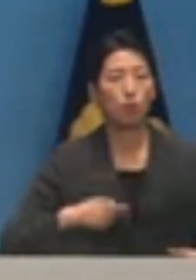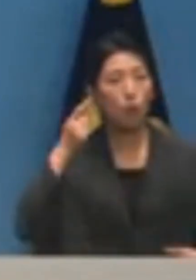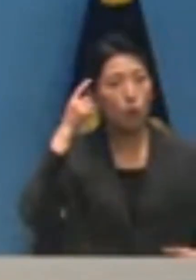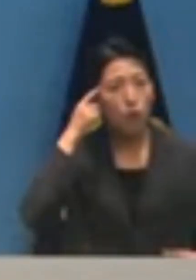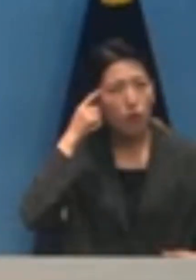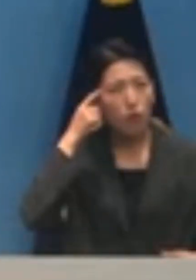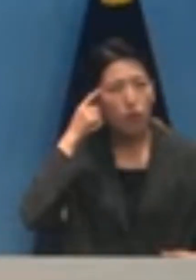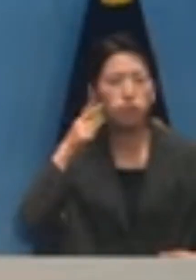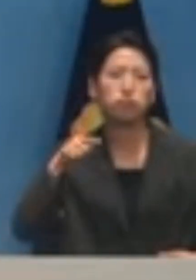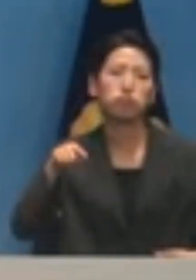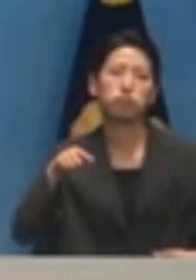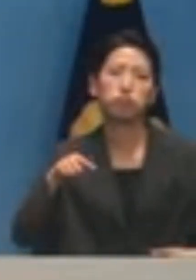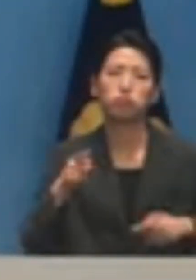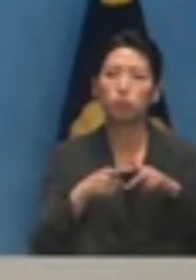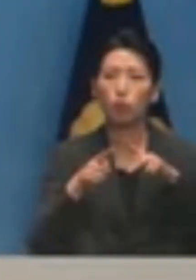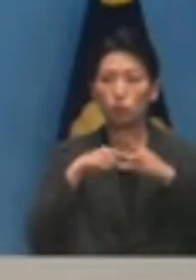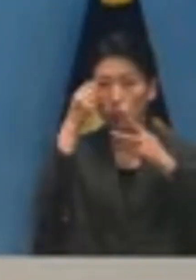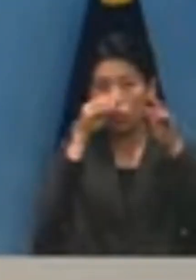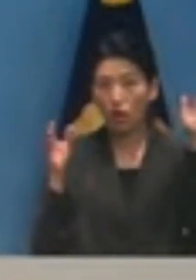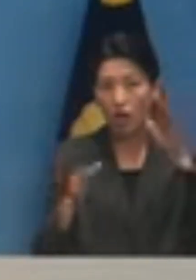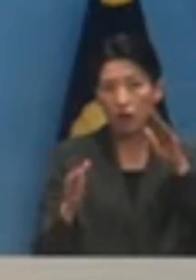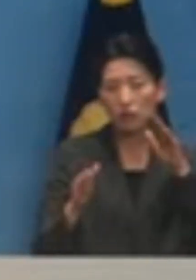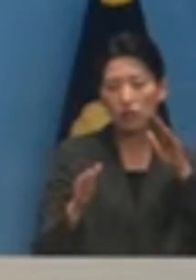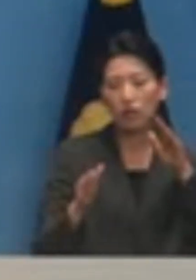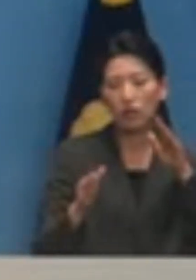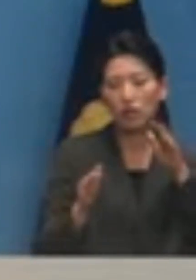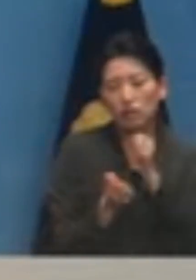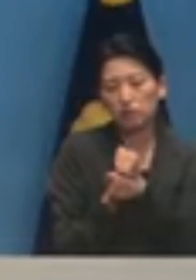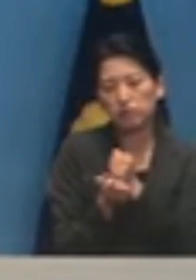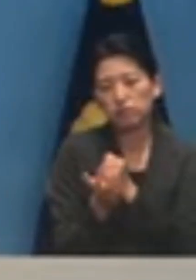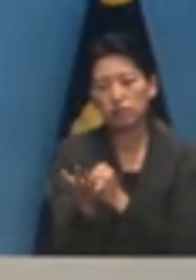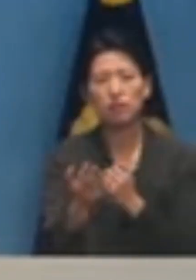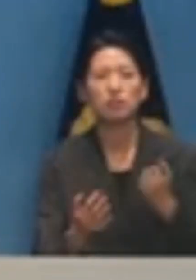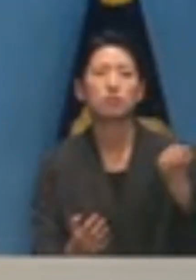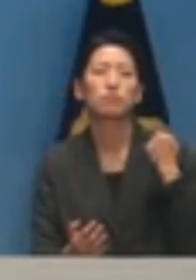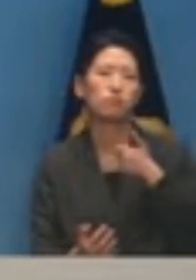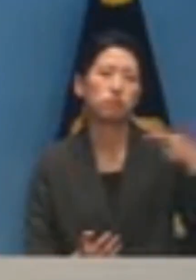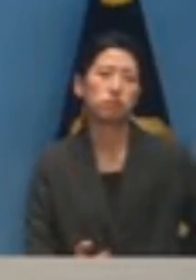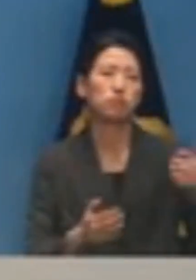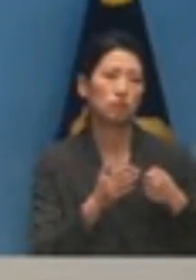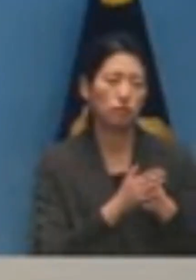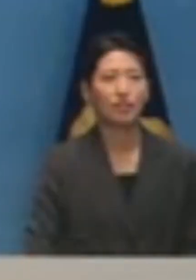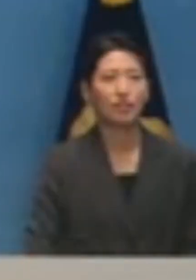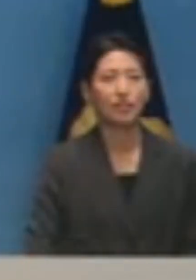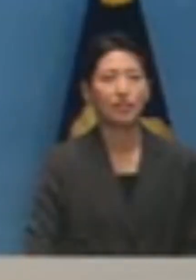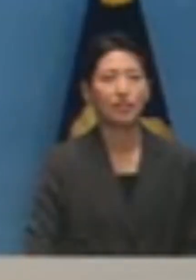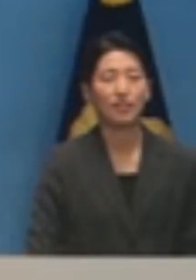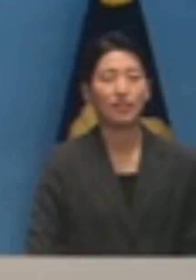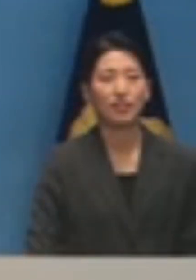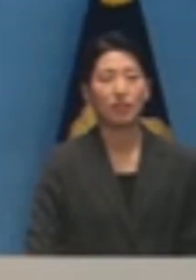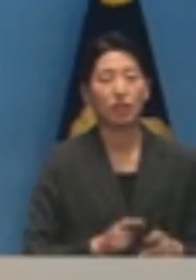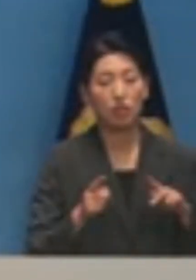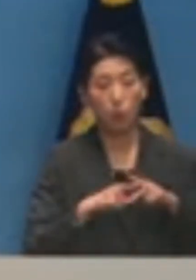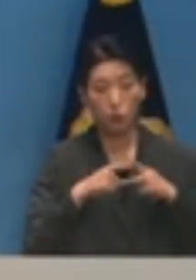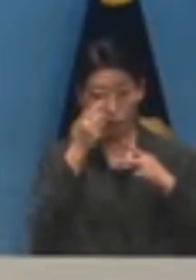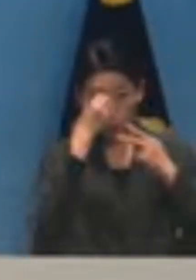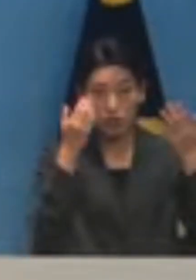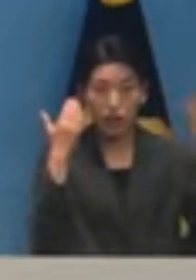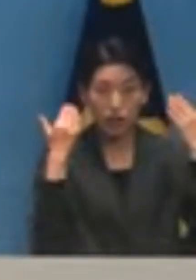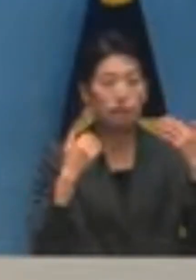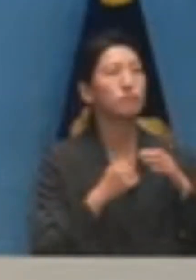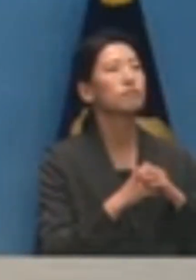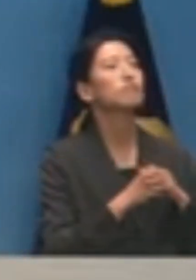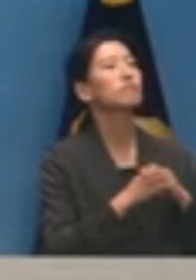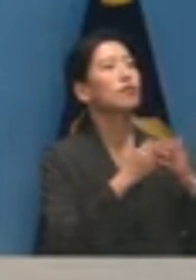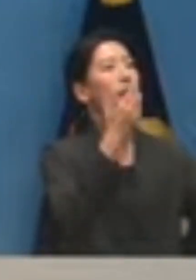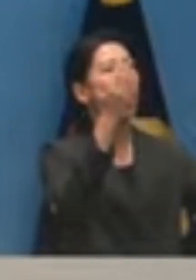지대한 영향을 끼칠 수밖에 없기 때문이기도 합니다. 많은 지식을 배워가는 이 시기에 우리는 학교에서 배우는 지식이